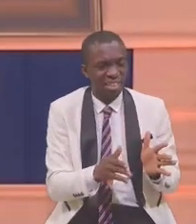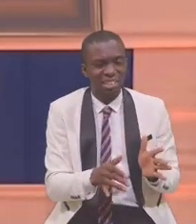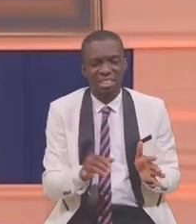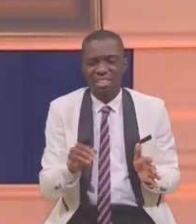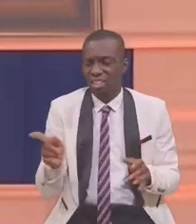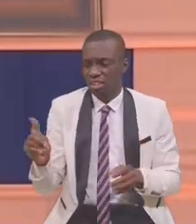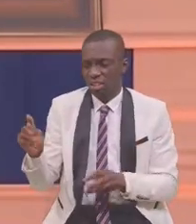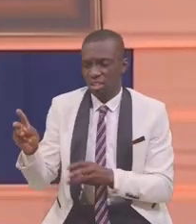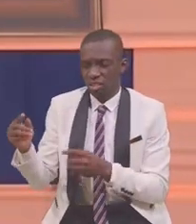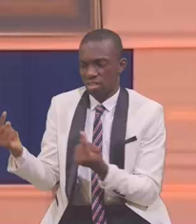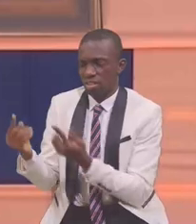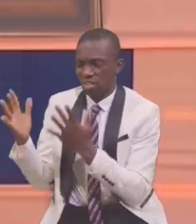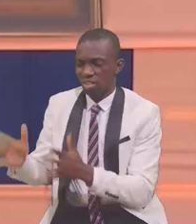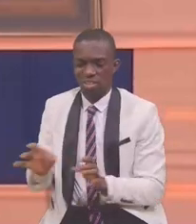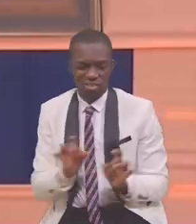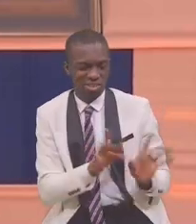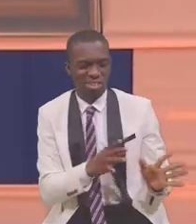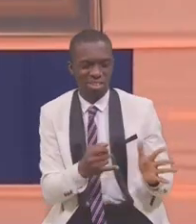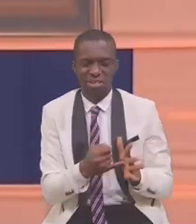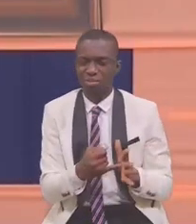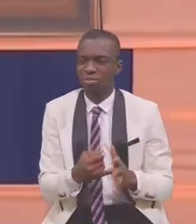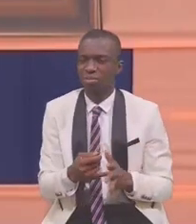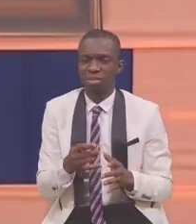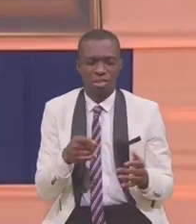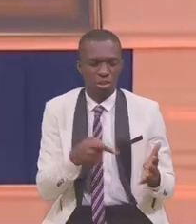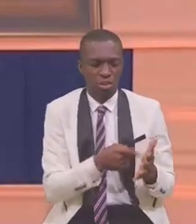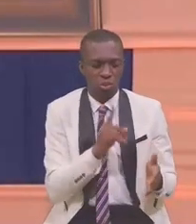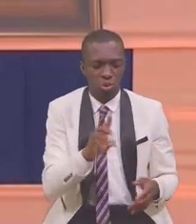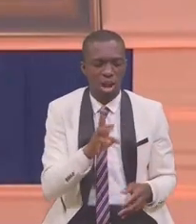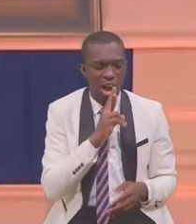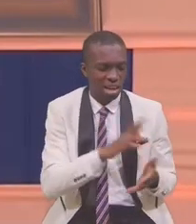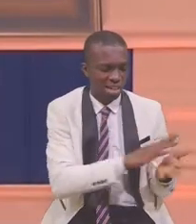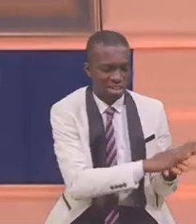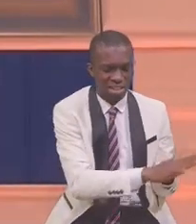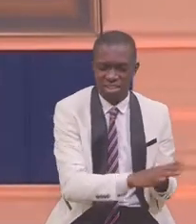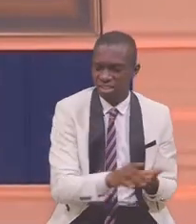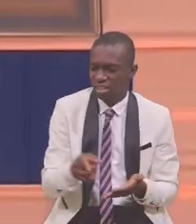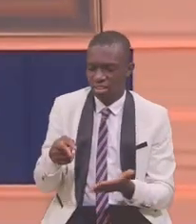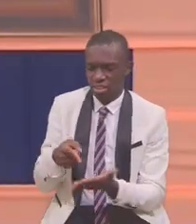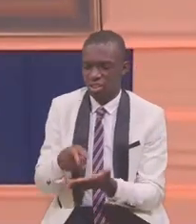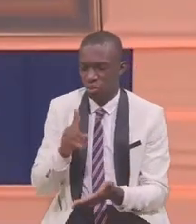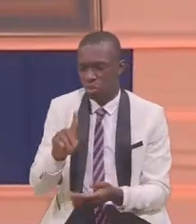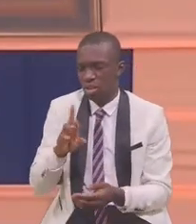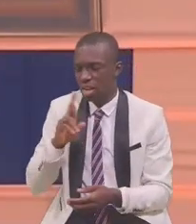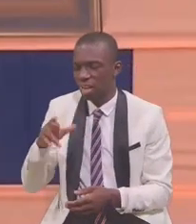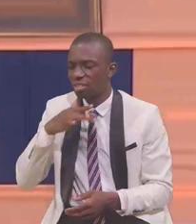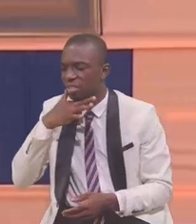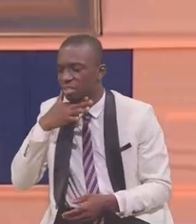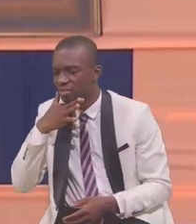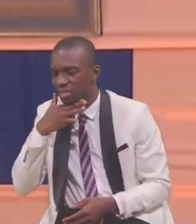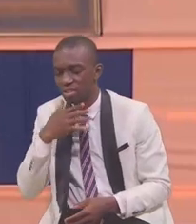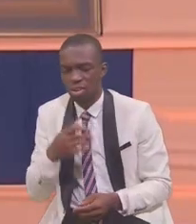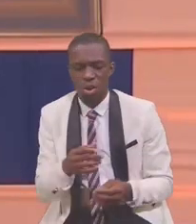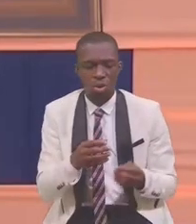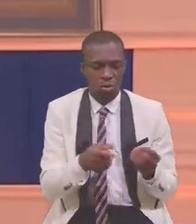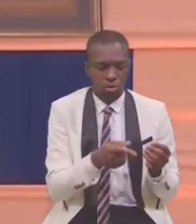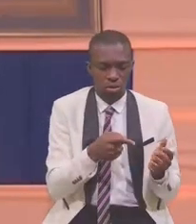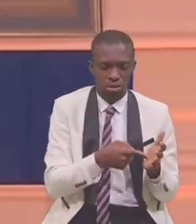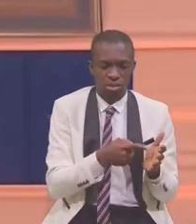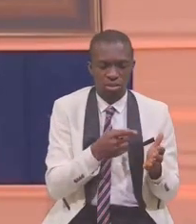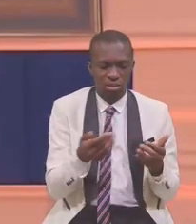ceux-ci sont corrompus, ceux-là sont lavés, purifiés, ceux-là sont souillés, ceux-ci sont